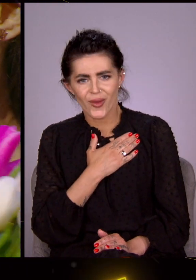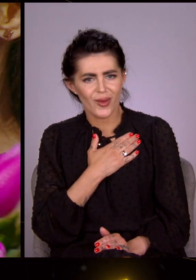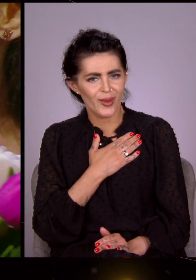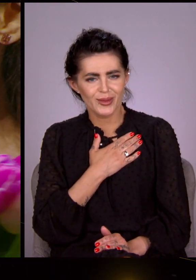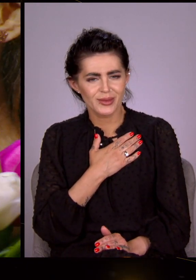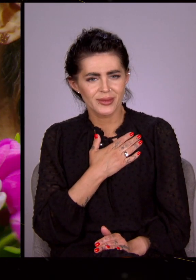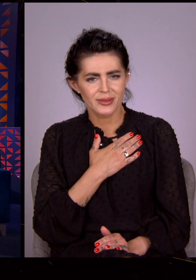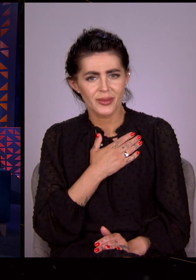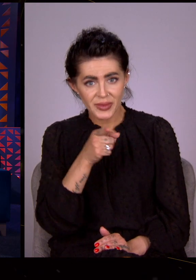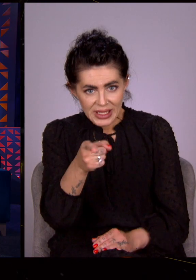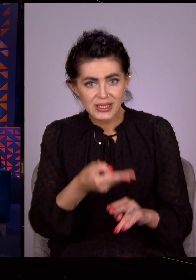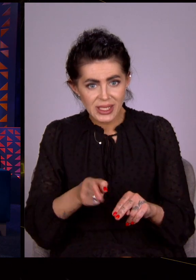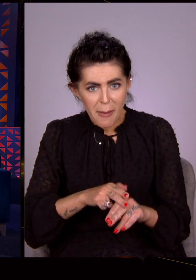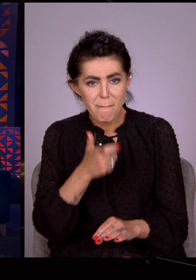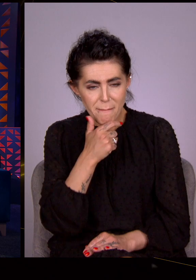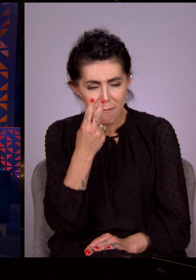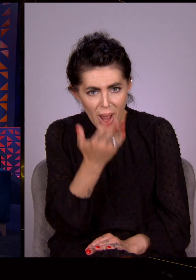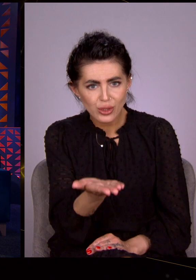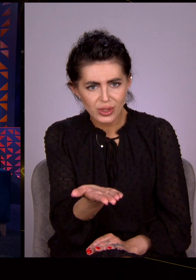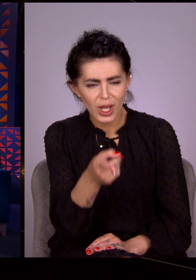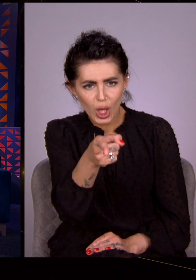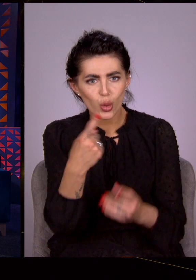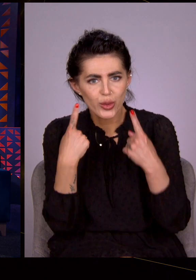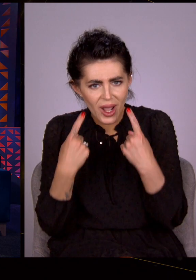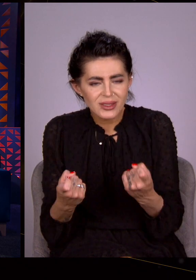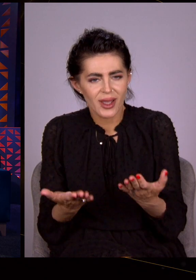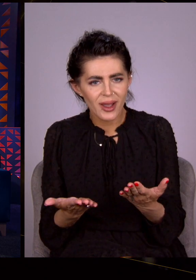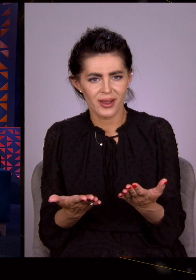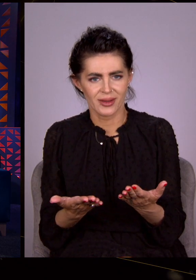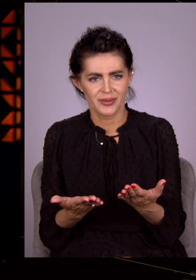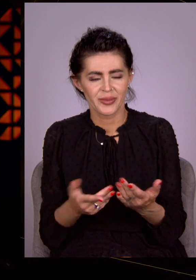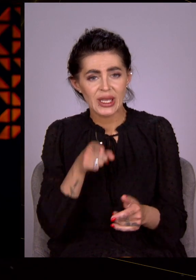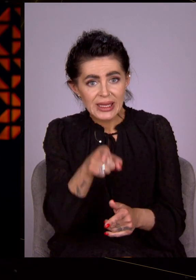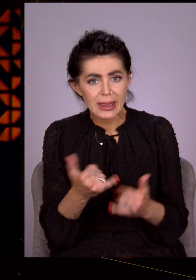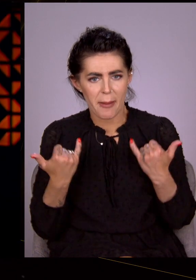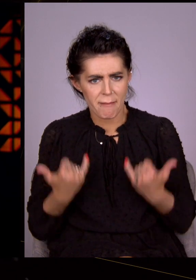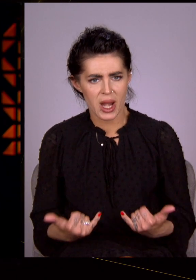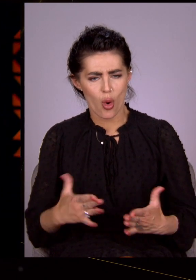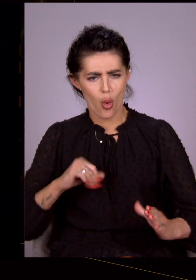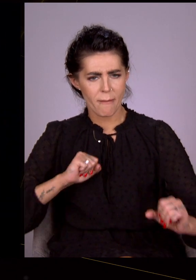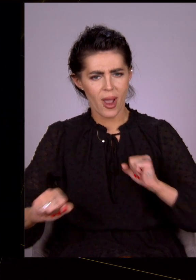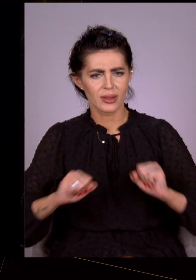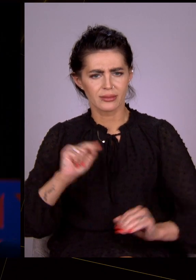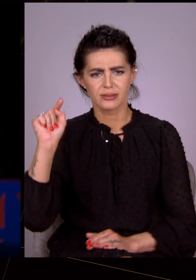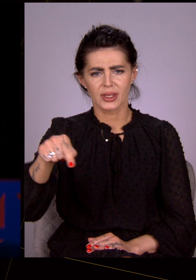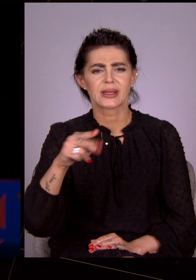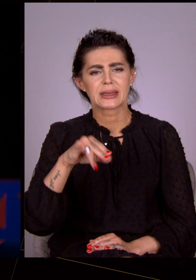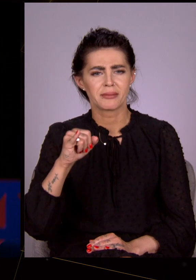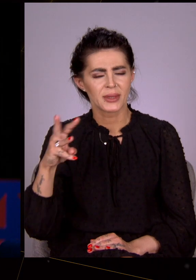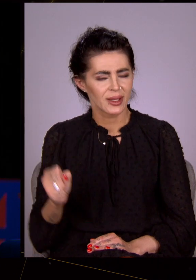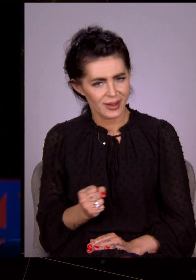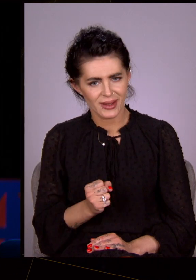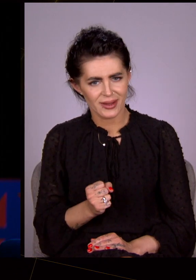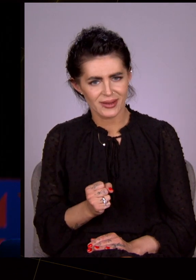Ти це бачила? Яка ти крутезна. Це значить, що ти тепер командирка над Дмитром. Окрім